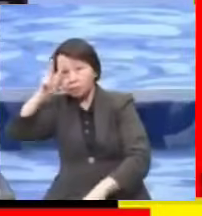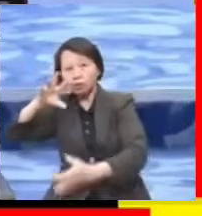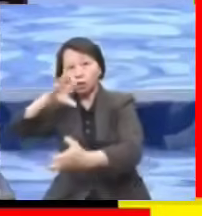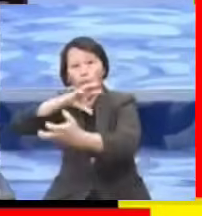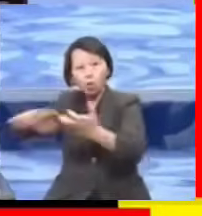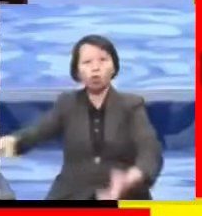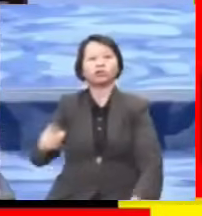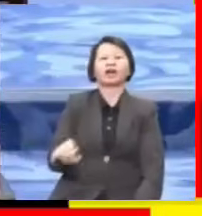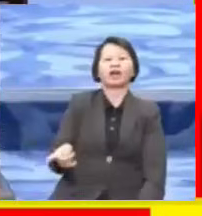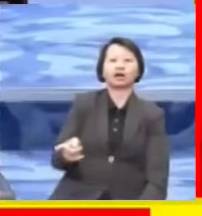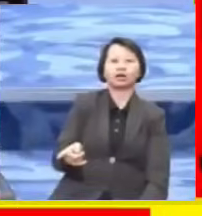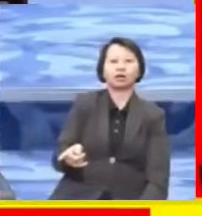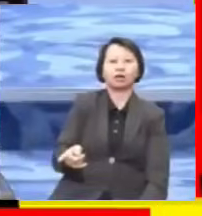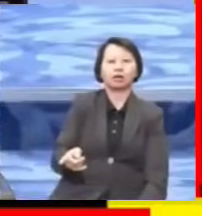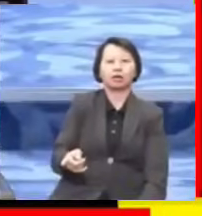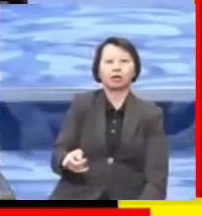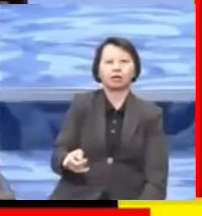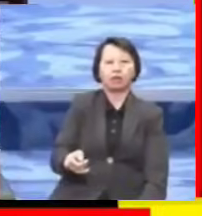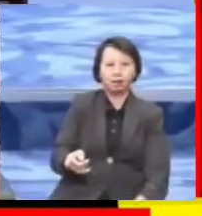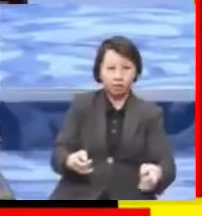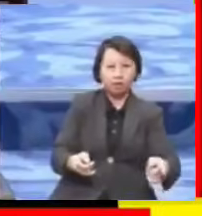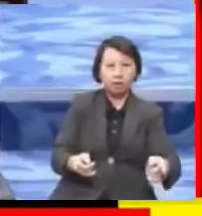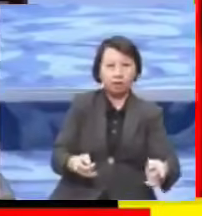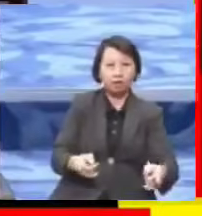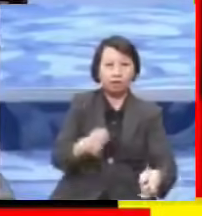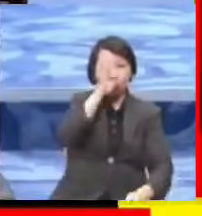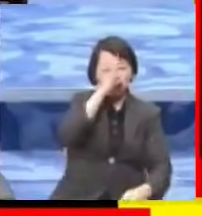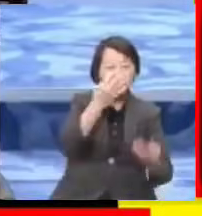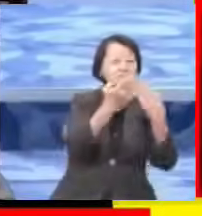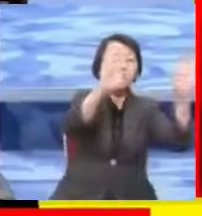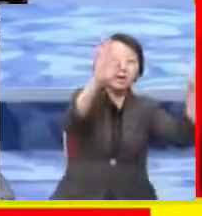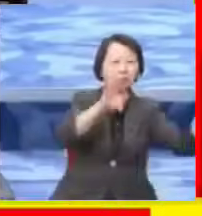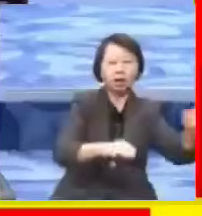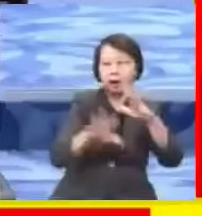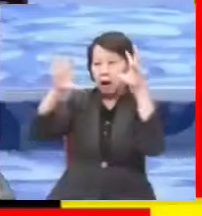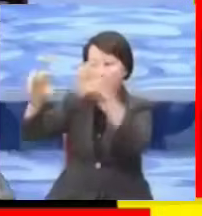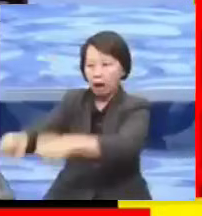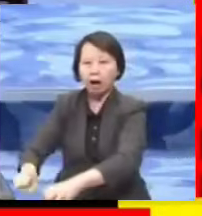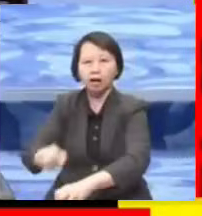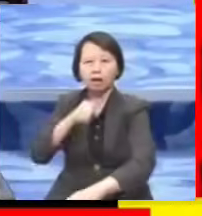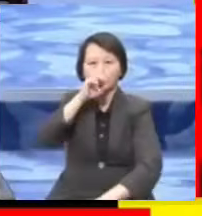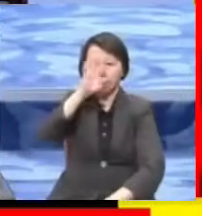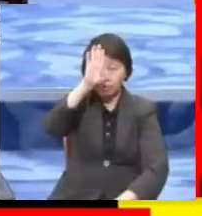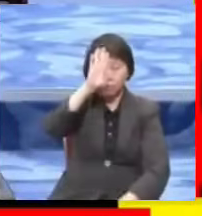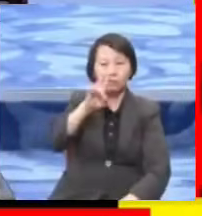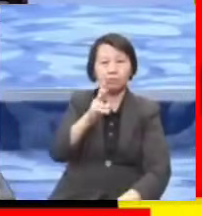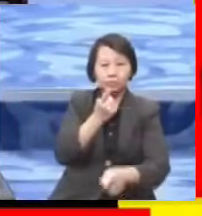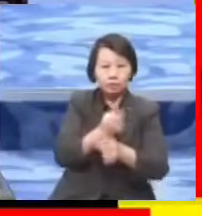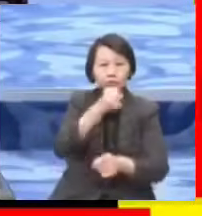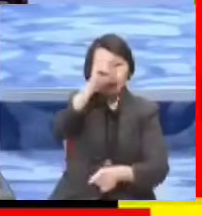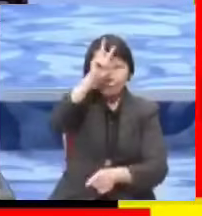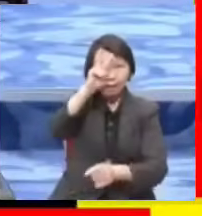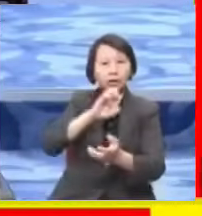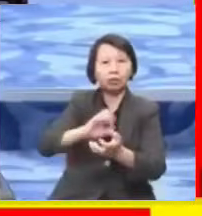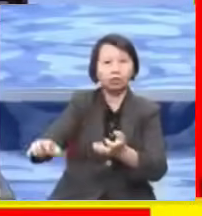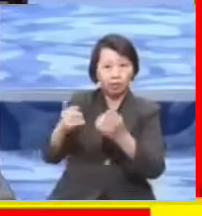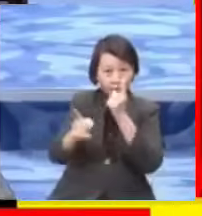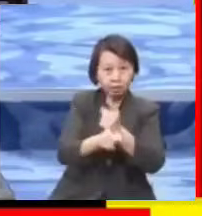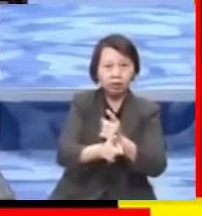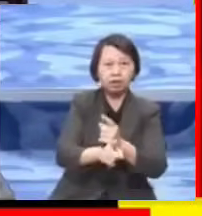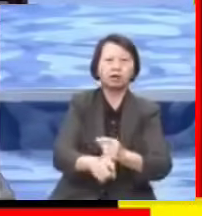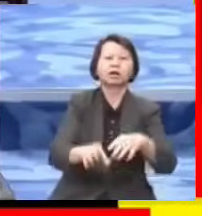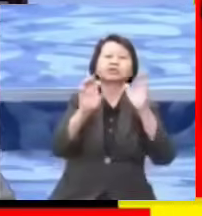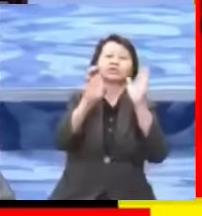belasahnya. Jadi oleh demikian, kebebasan itu harus juga melihat apakah digunakan. Ya, seperti mana orang